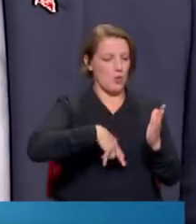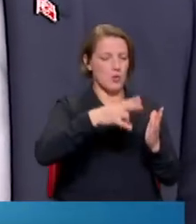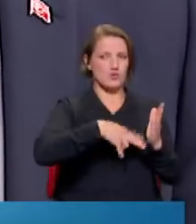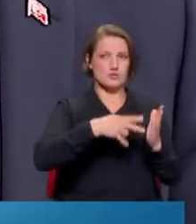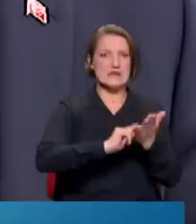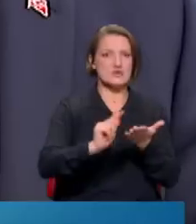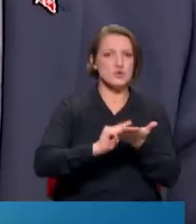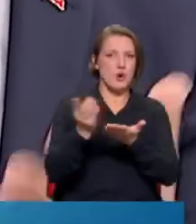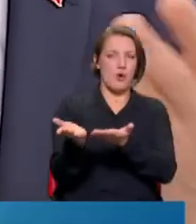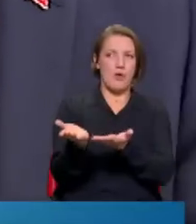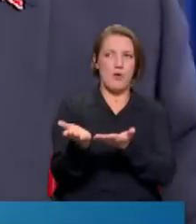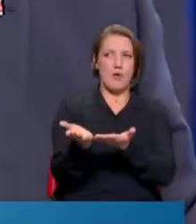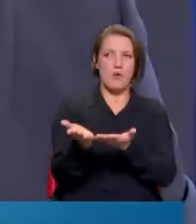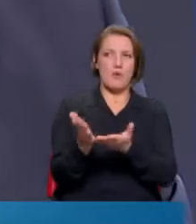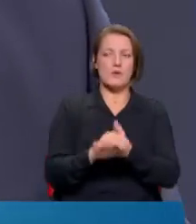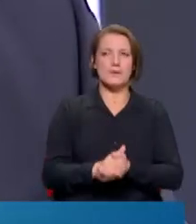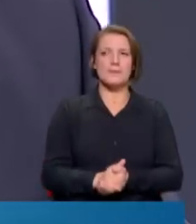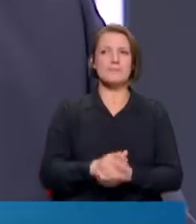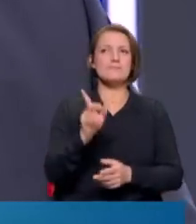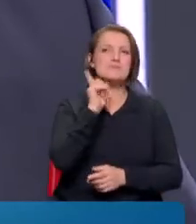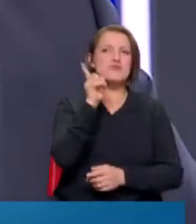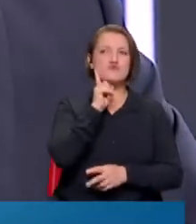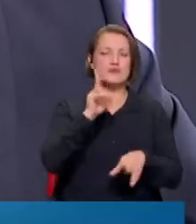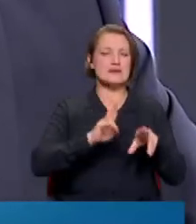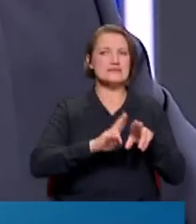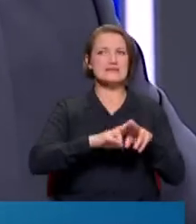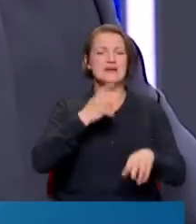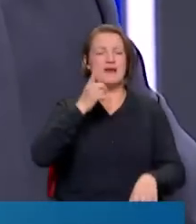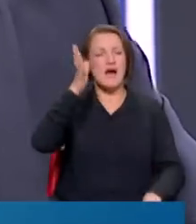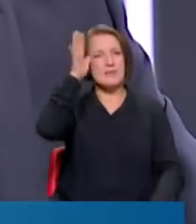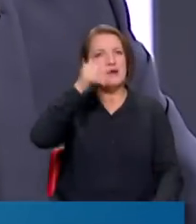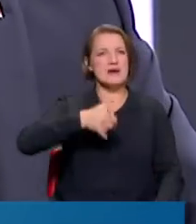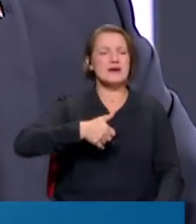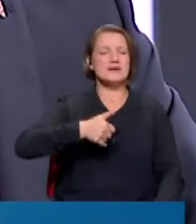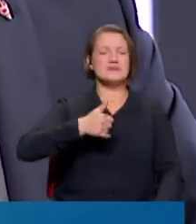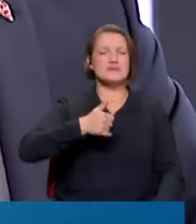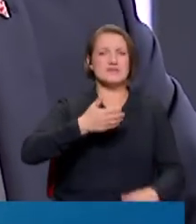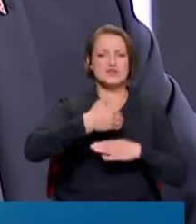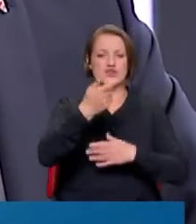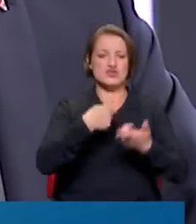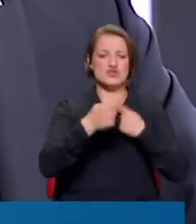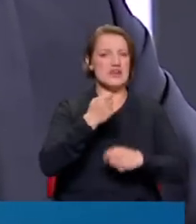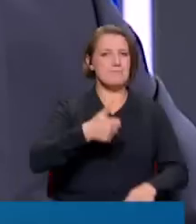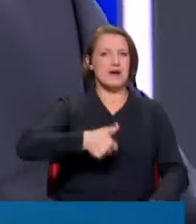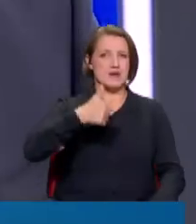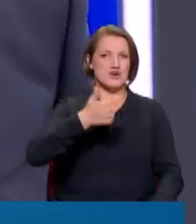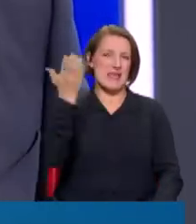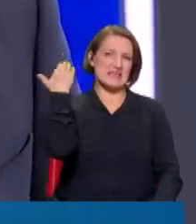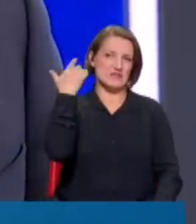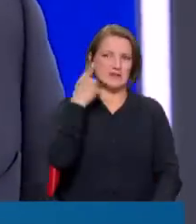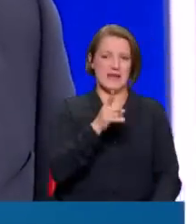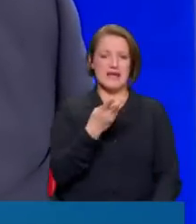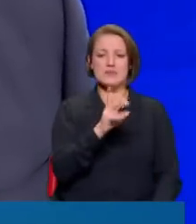tazı yazıyor zaten Bir de kissinger meşhur kissinger biliyorsunuz ABD'nin eski Dışişleri Bakanı çok önemli bir aktördür yumuşak güçtür